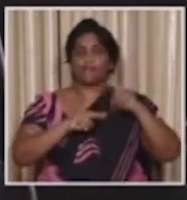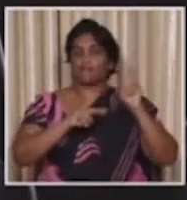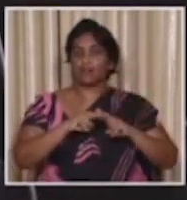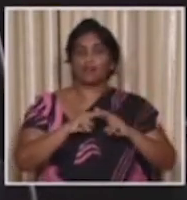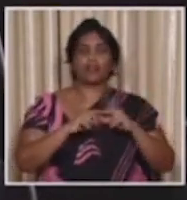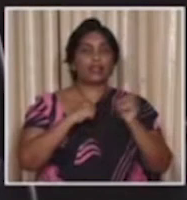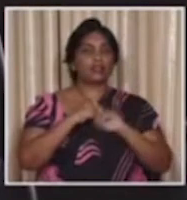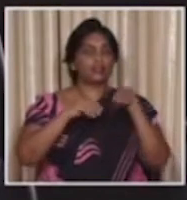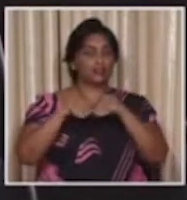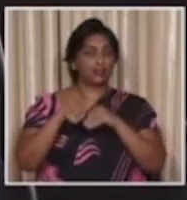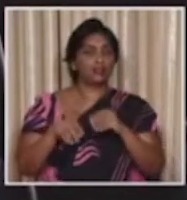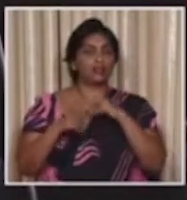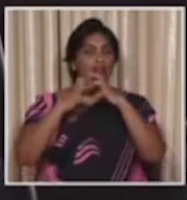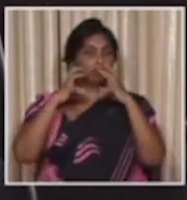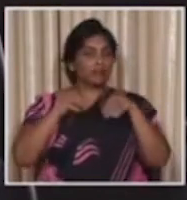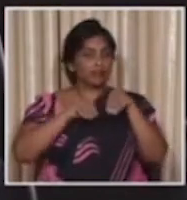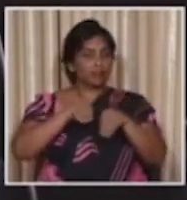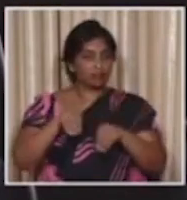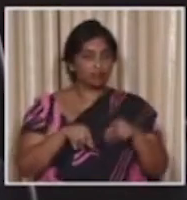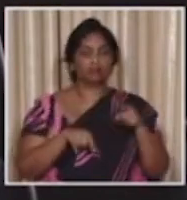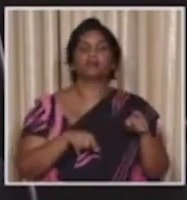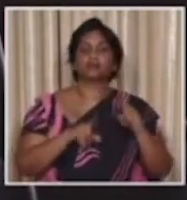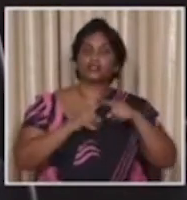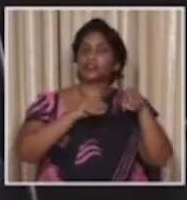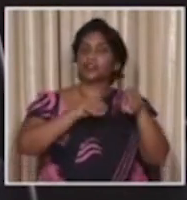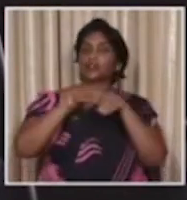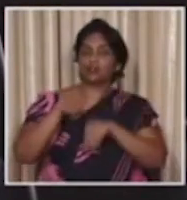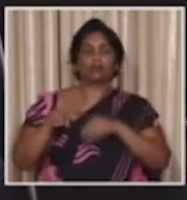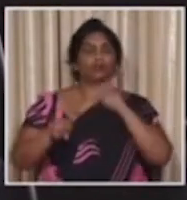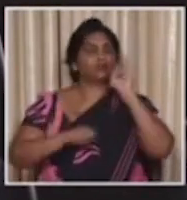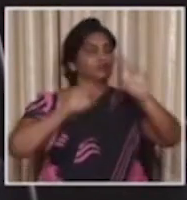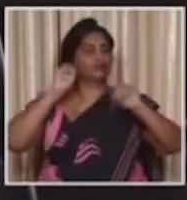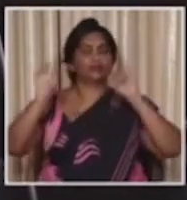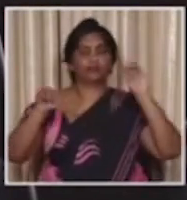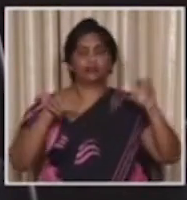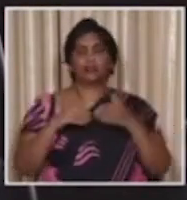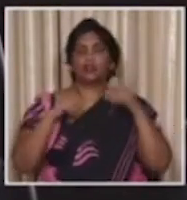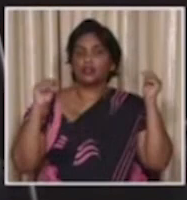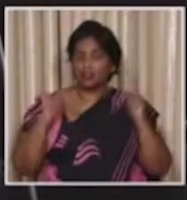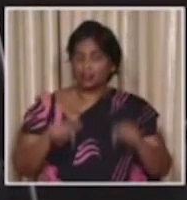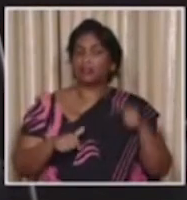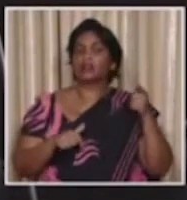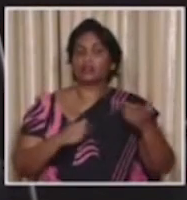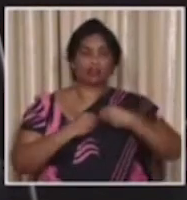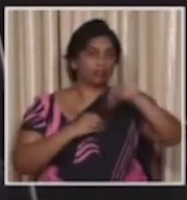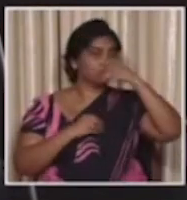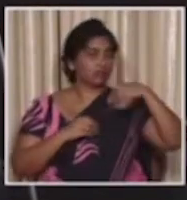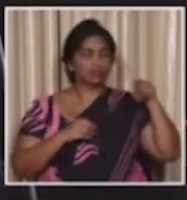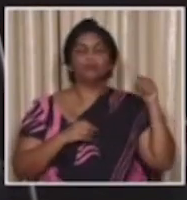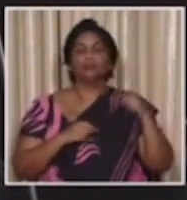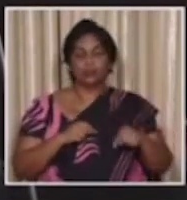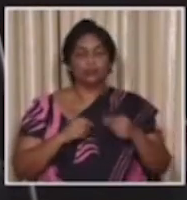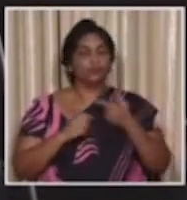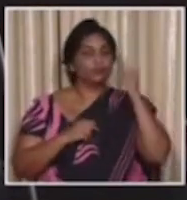කෙසෙල් වගාවට නැගපුටගාවට තවත් වගාවලට අරවගාවට මේ වගාවට වෙන් කරලා ඒව දීල තියෙනවා. එතකොට